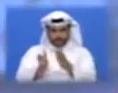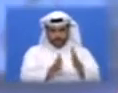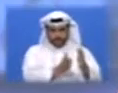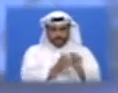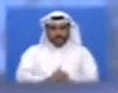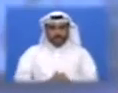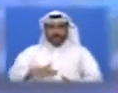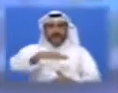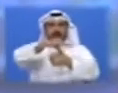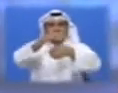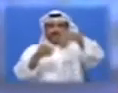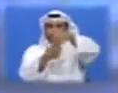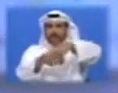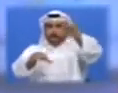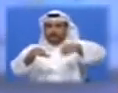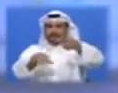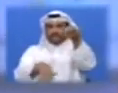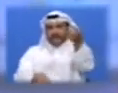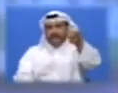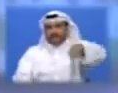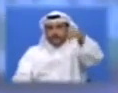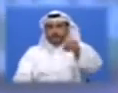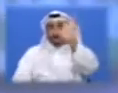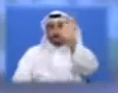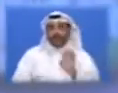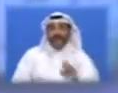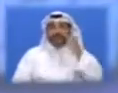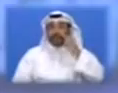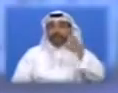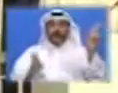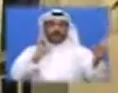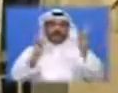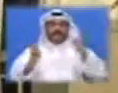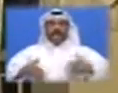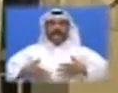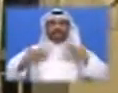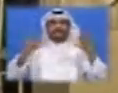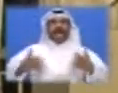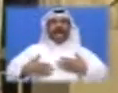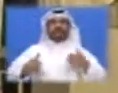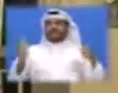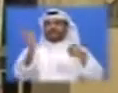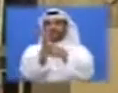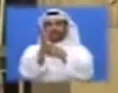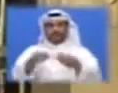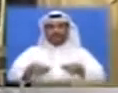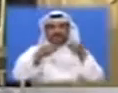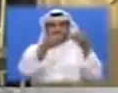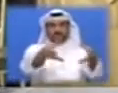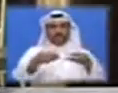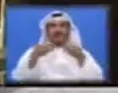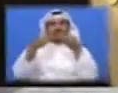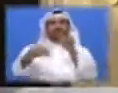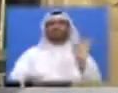بحضور رئيس مجلس الأمة مرزوق علي الغانم أقيم مساء اليوم الحفل الموحد التاسع لتكريم خريجي كليات الهيئة العامة